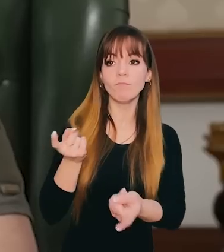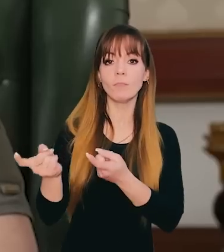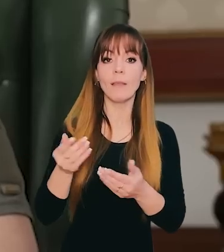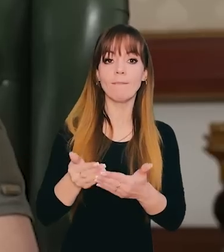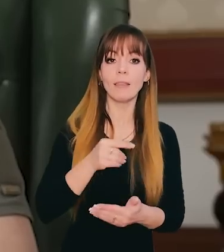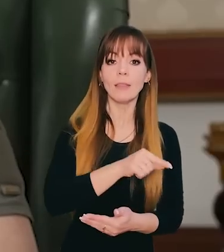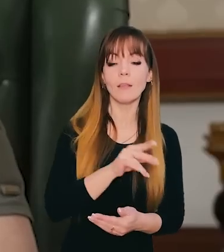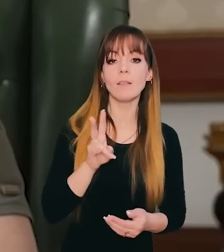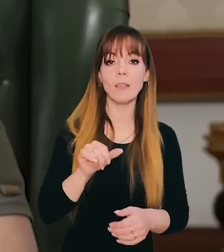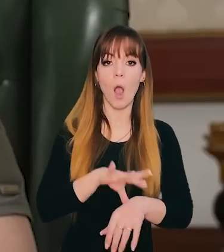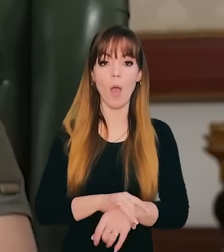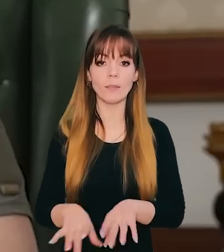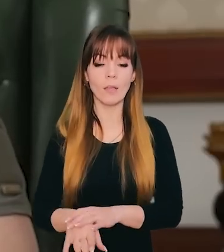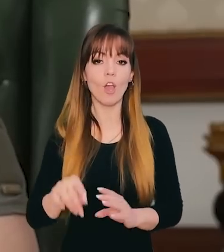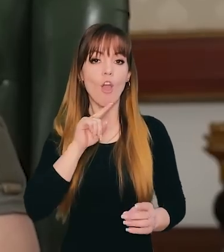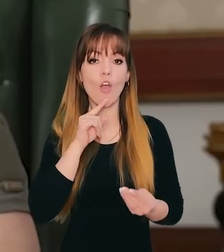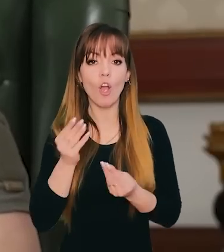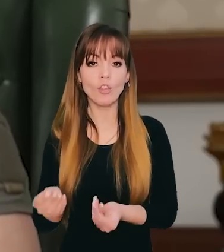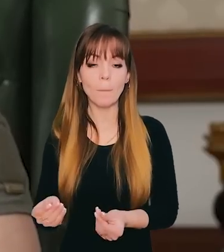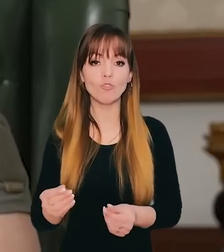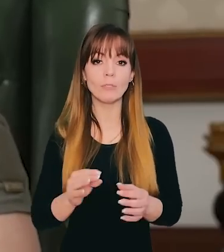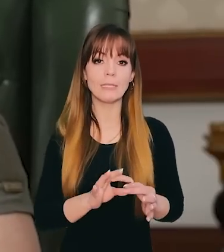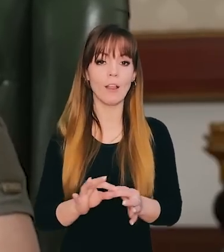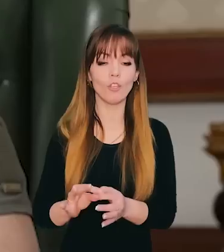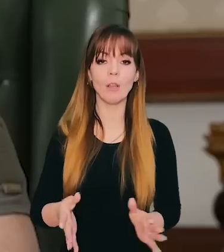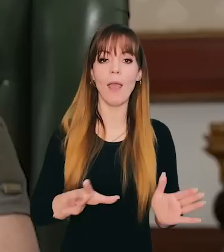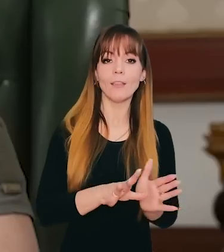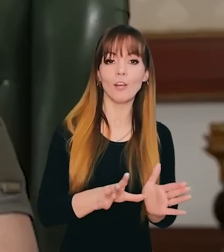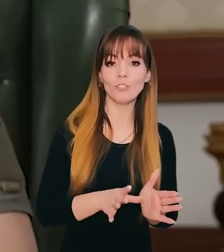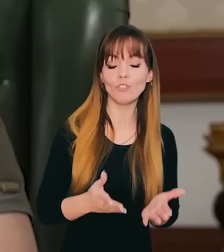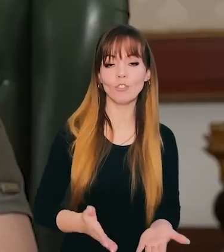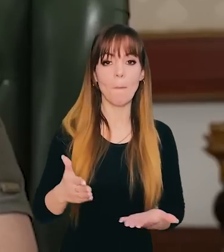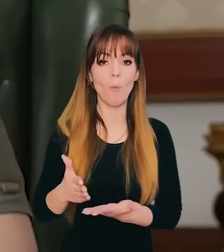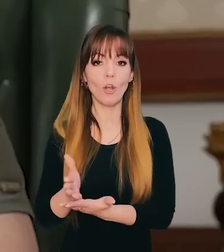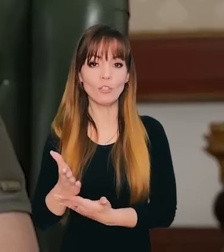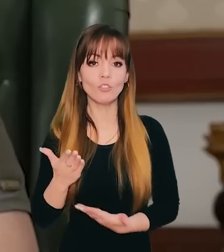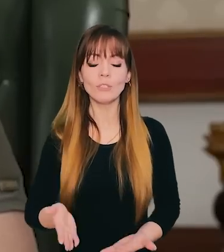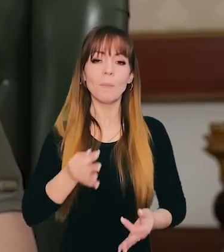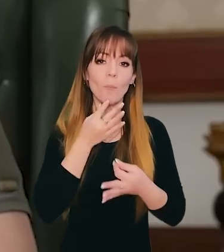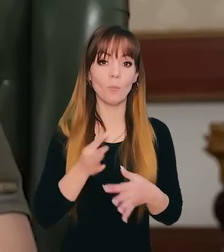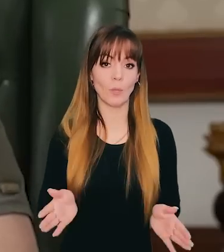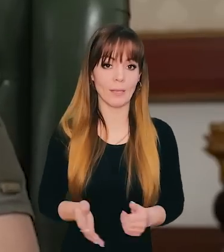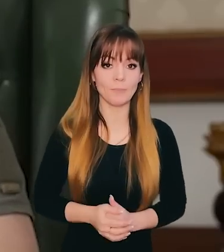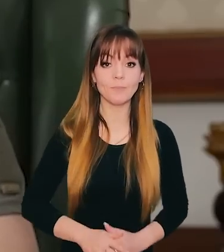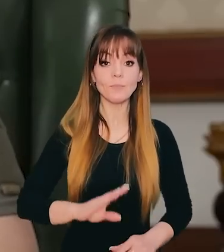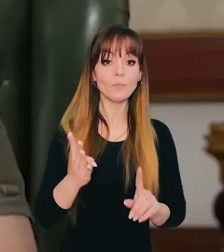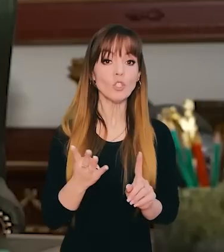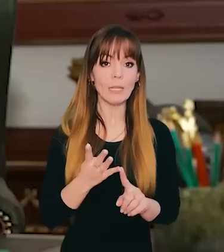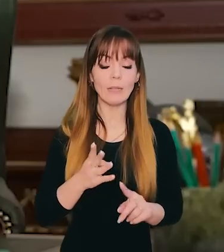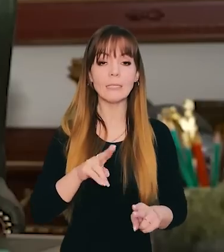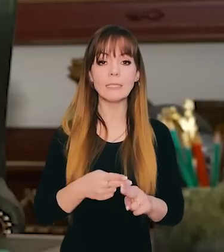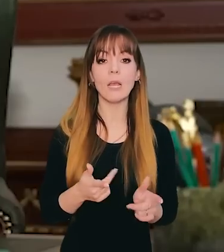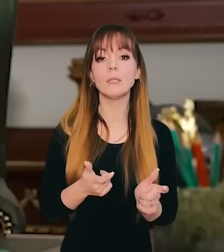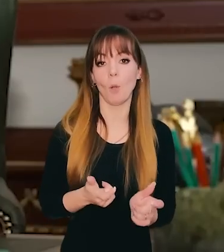залежності від неї на кайдани економічні залежності енергетичні політичні на будь-які